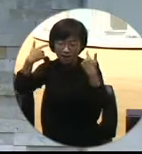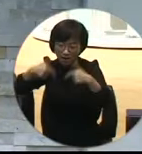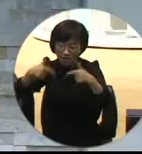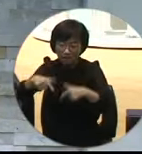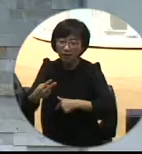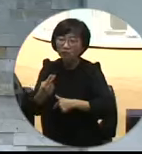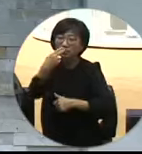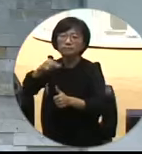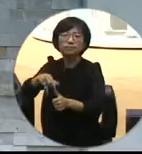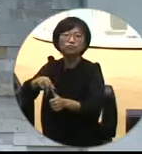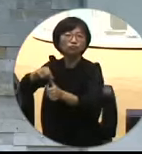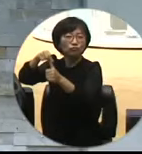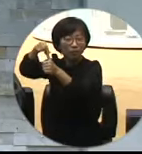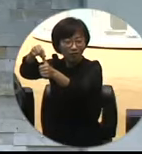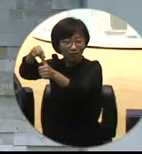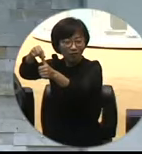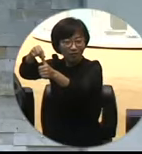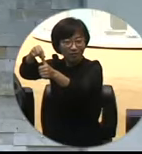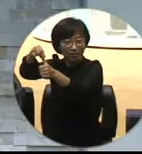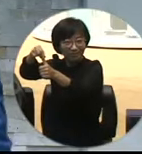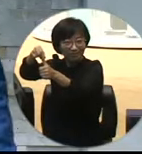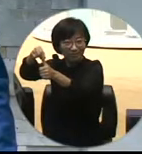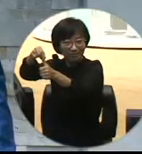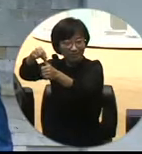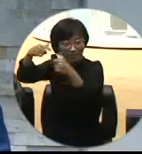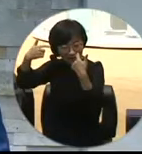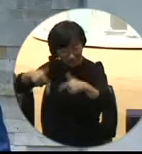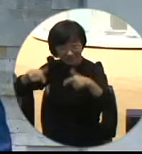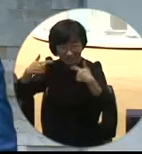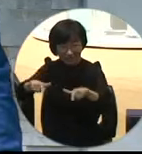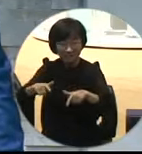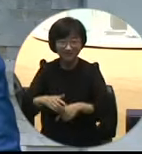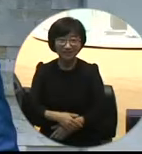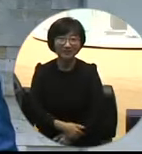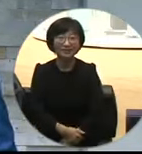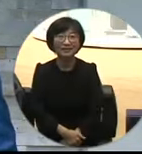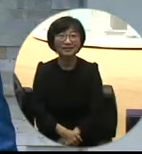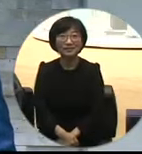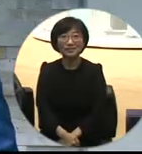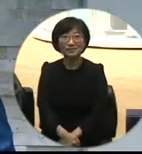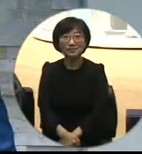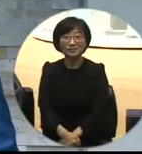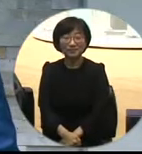생명 살리는 데 맞춰져 있었어요. 여러분이요,